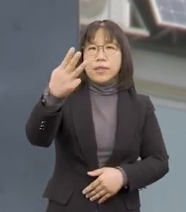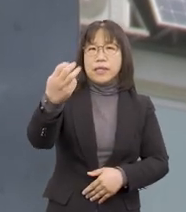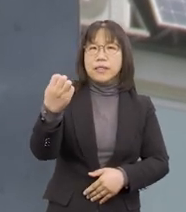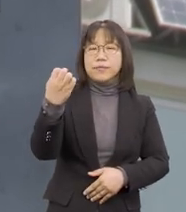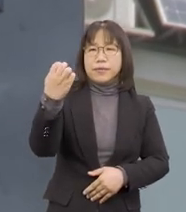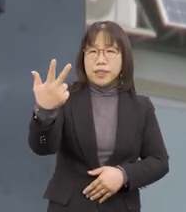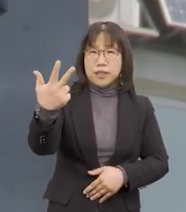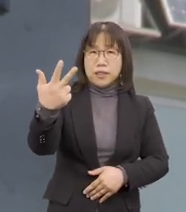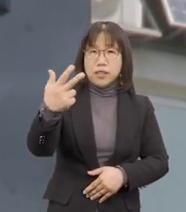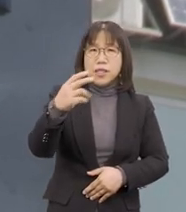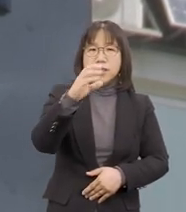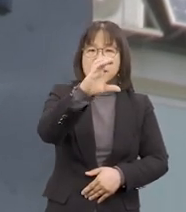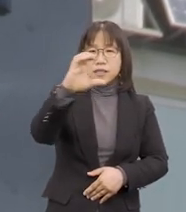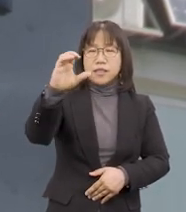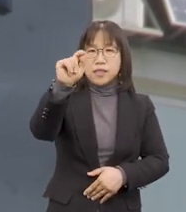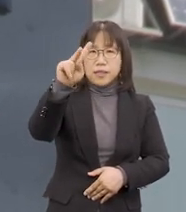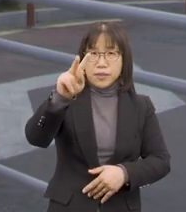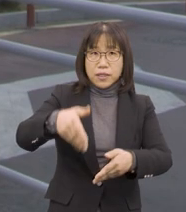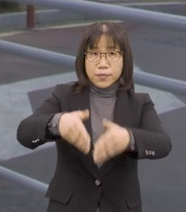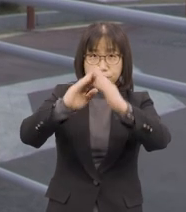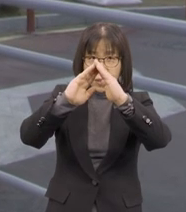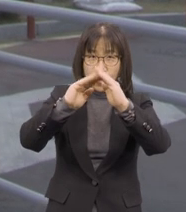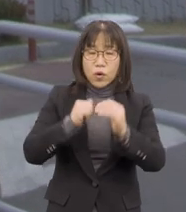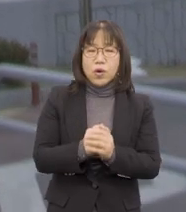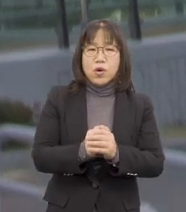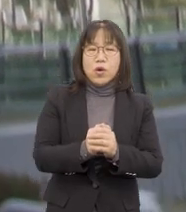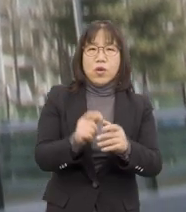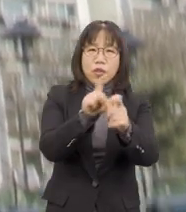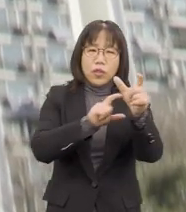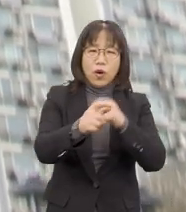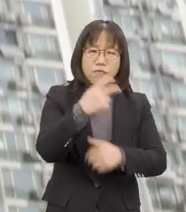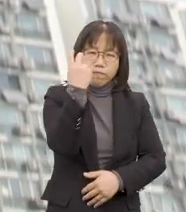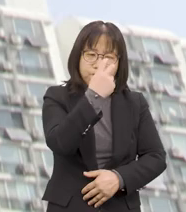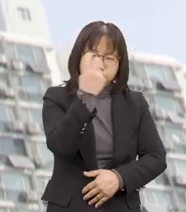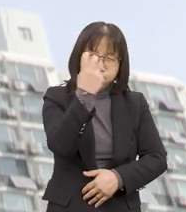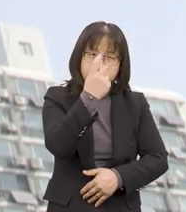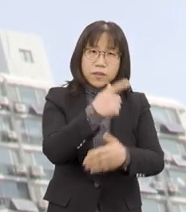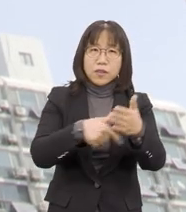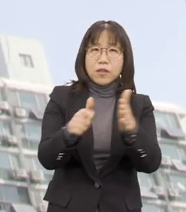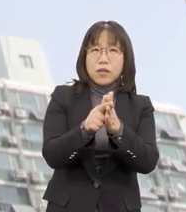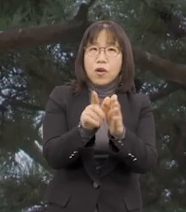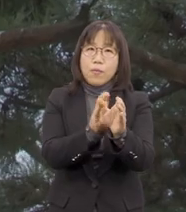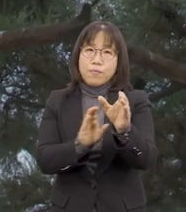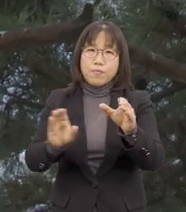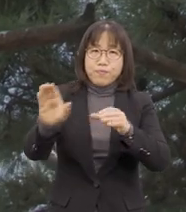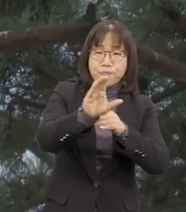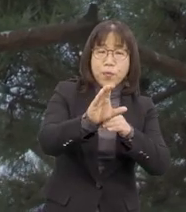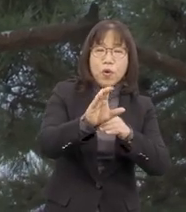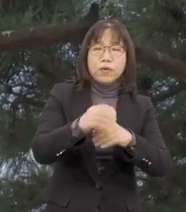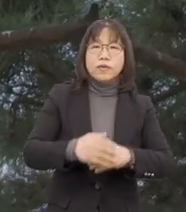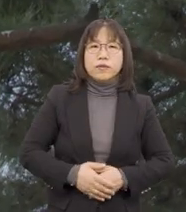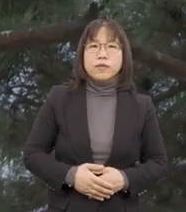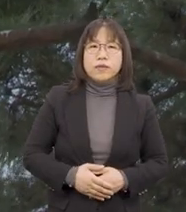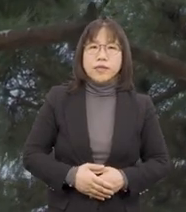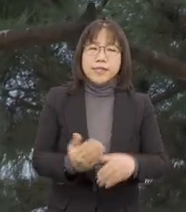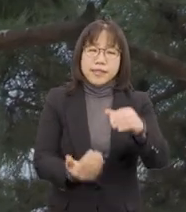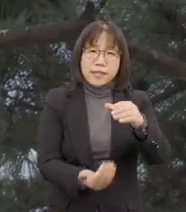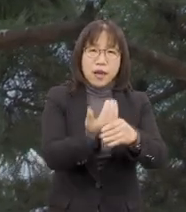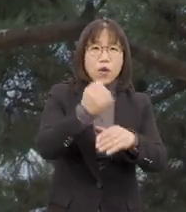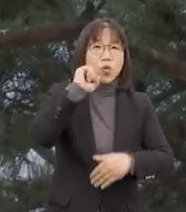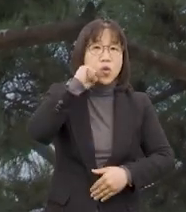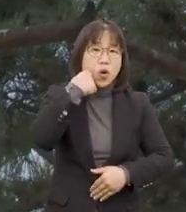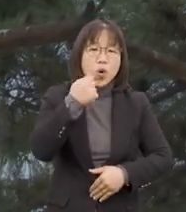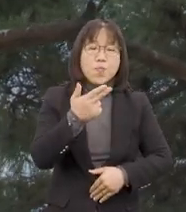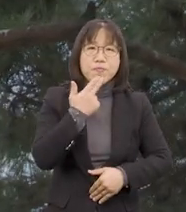총 2437 때 00 cctv 를 구축하고 통합관제 시스템 보관과 자가 통 식만